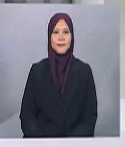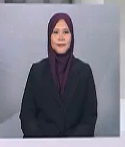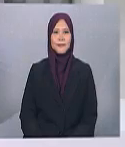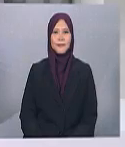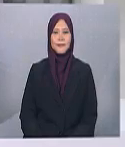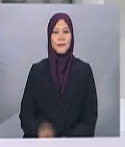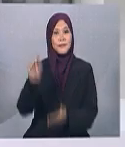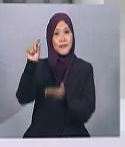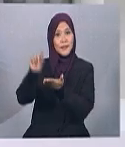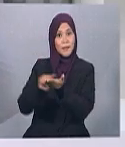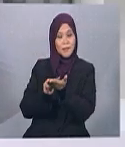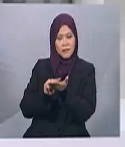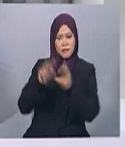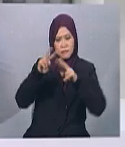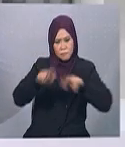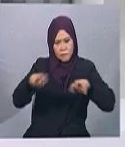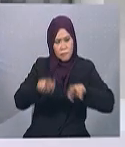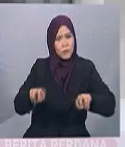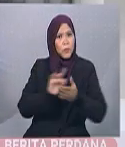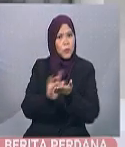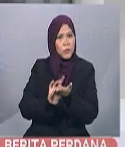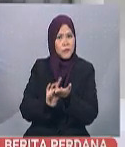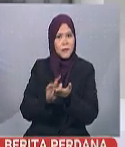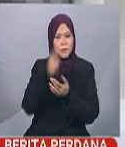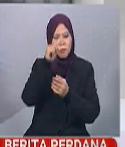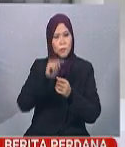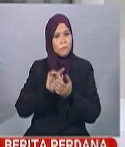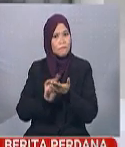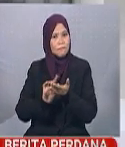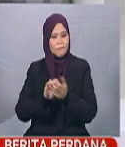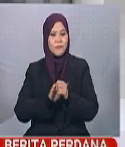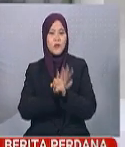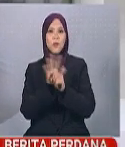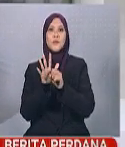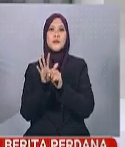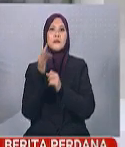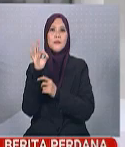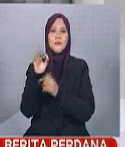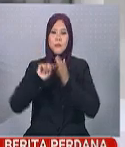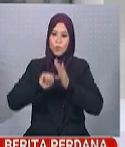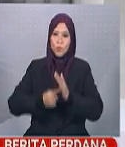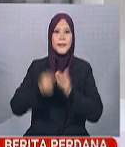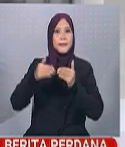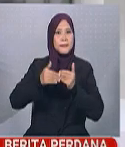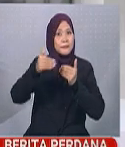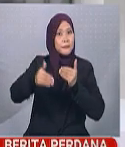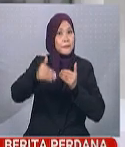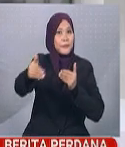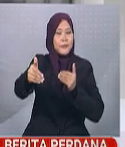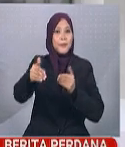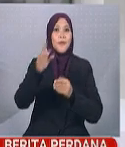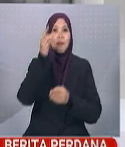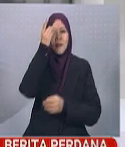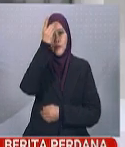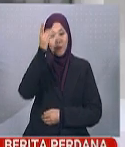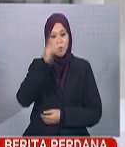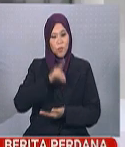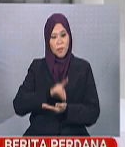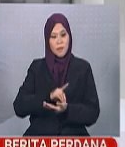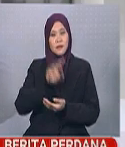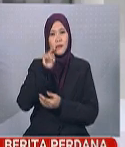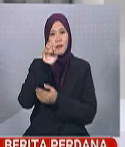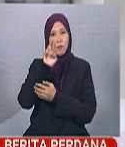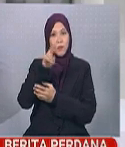Hai gaji Selly diubah untuk merawat pesakit komik 19 dinegeri ini akan perbula tidak lama lagi tetap channel Hisyam